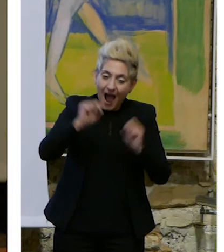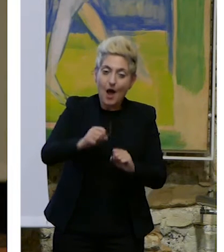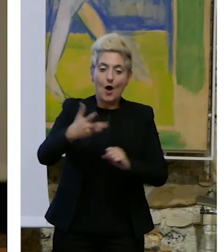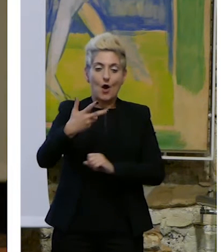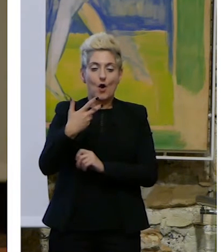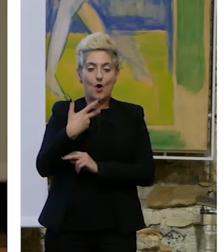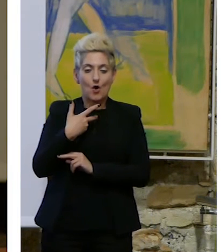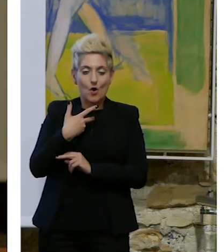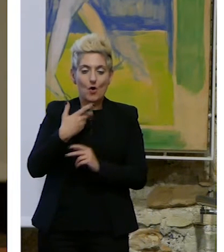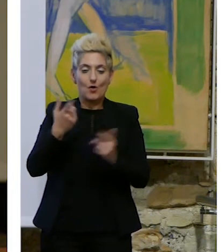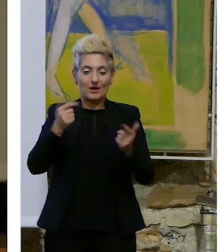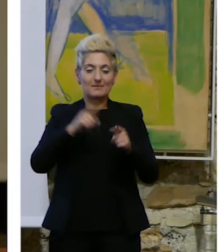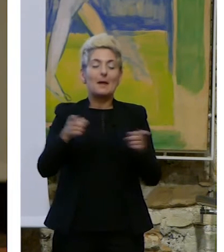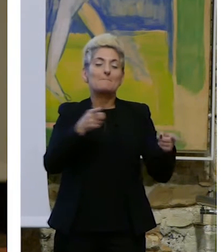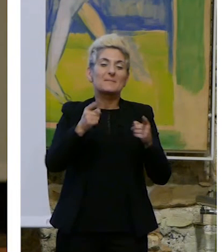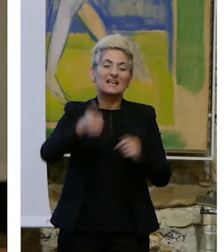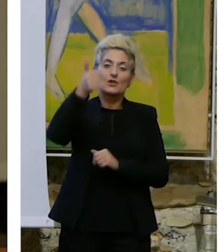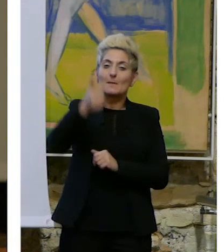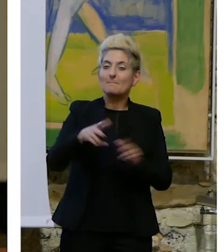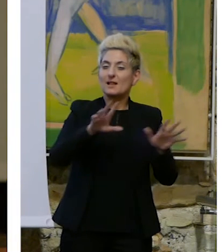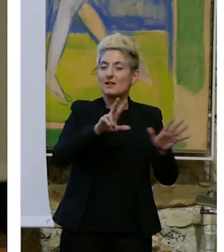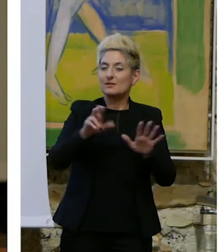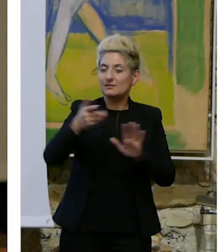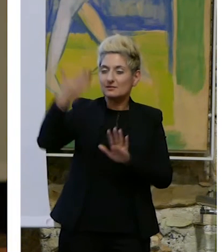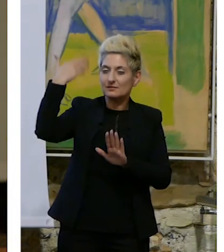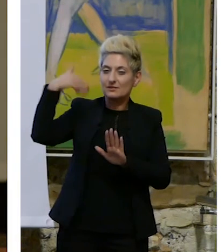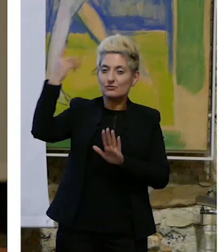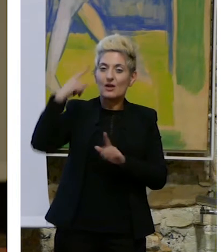abbiamo aperto la strada dei diritti del